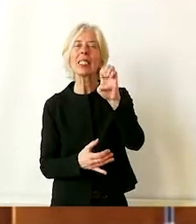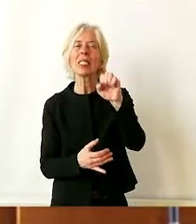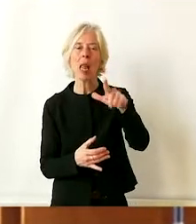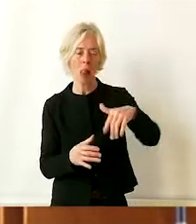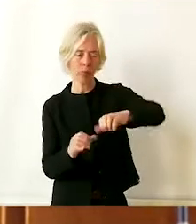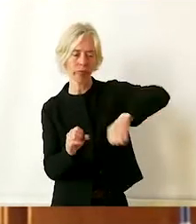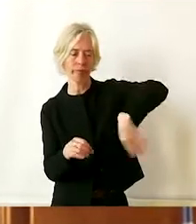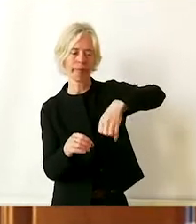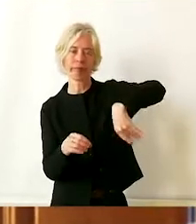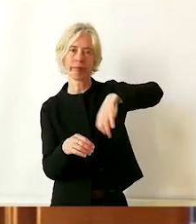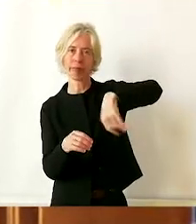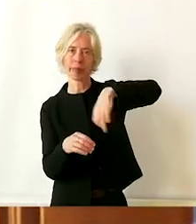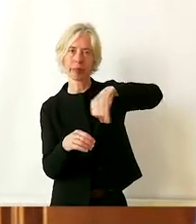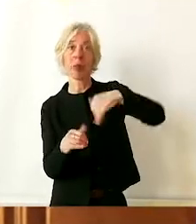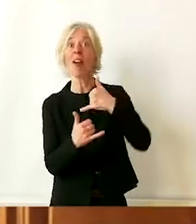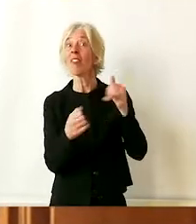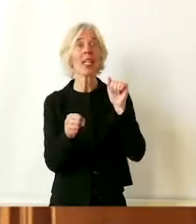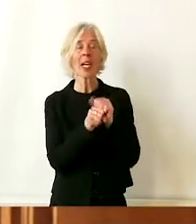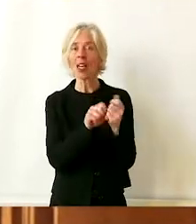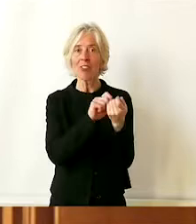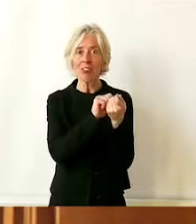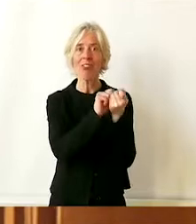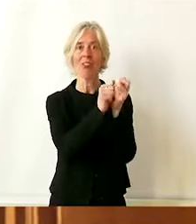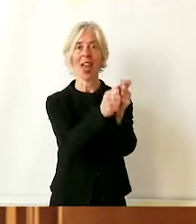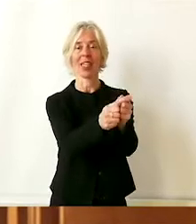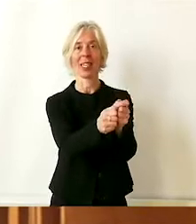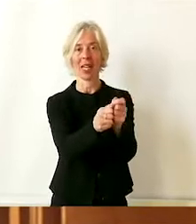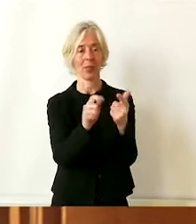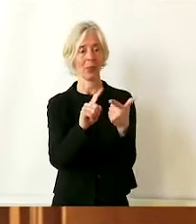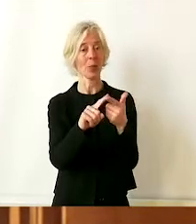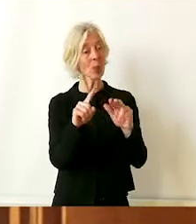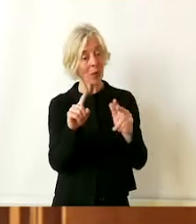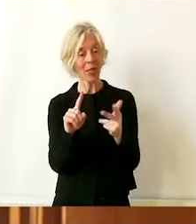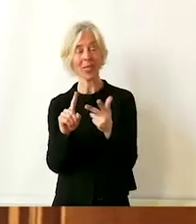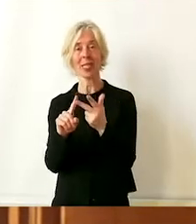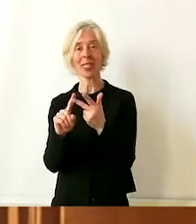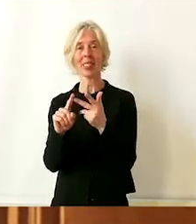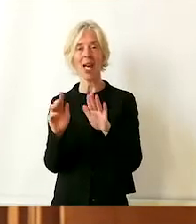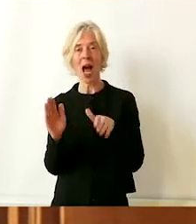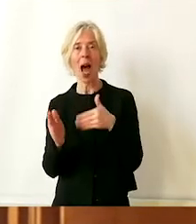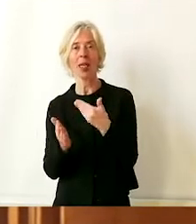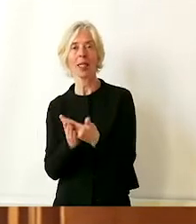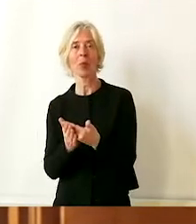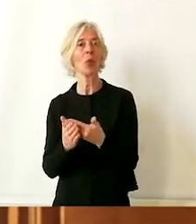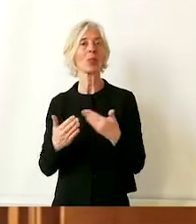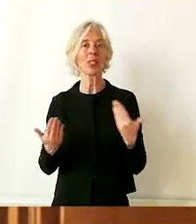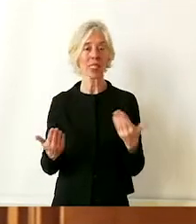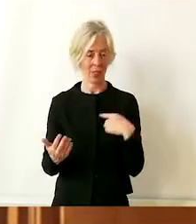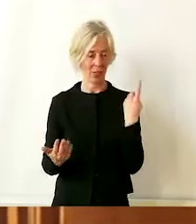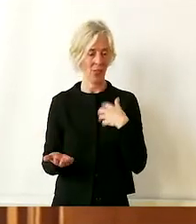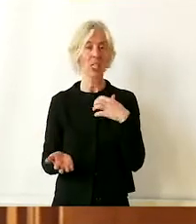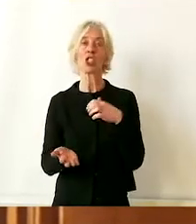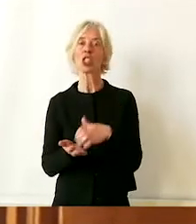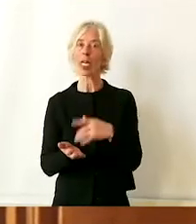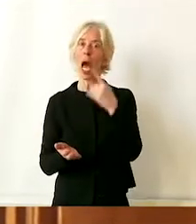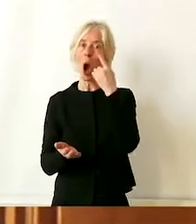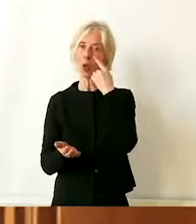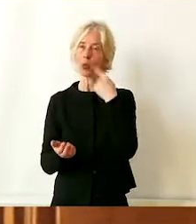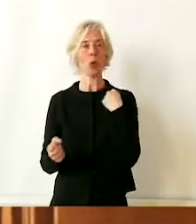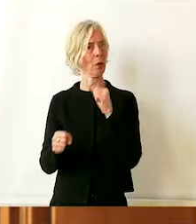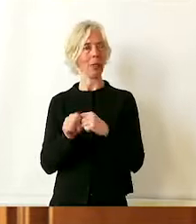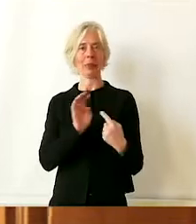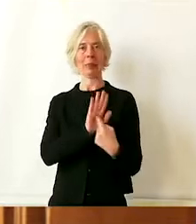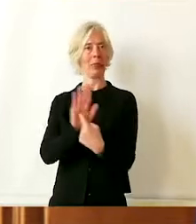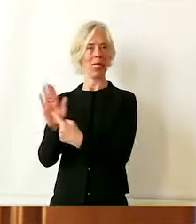beitragen. Und das dritte Thema ist, unsere Angebote, die wir haben als Partnerorganisation oder als Stadt, gut zu bewerben und